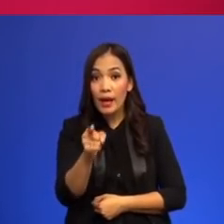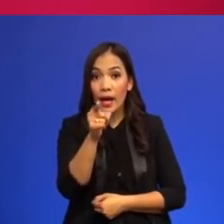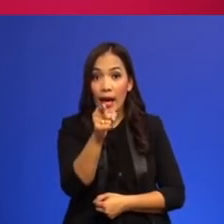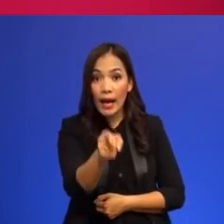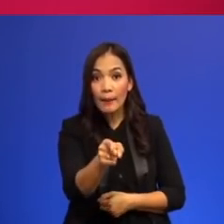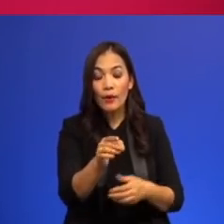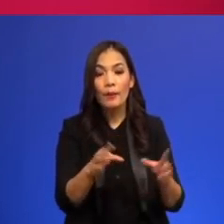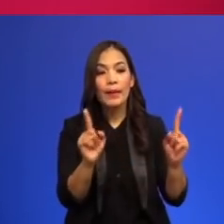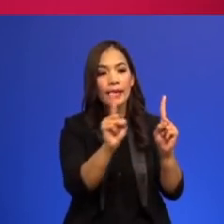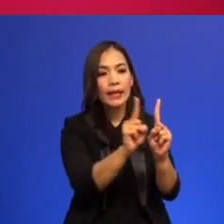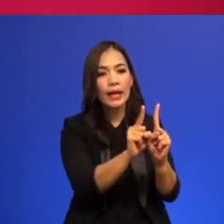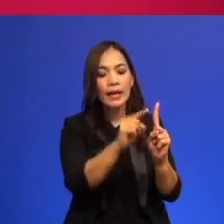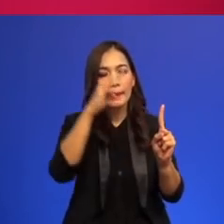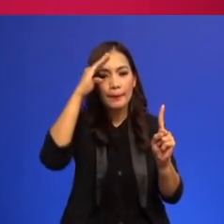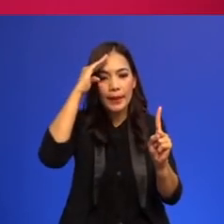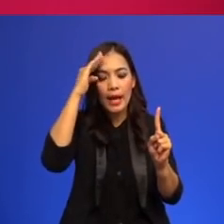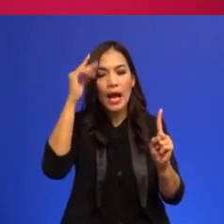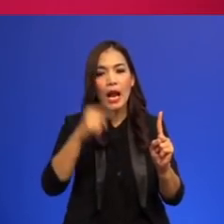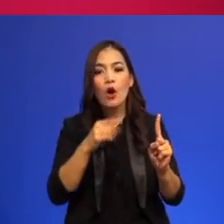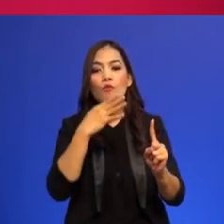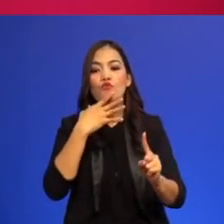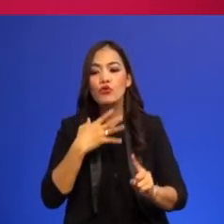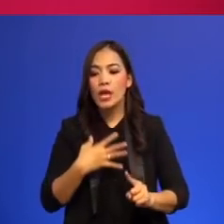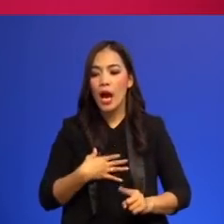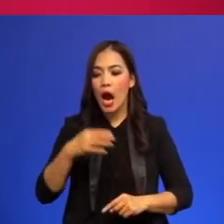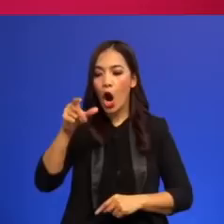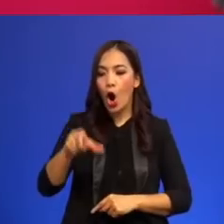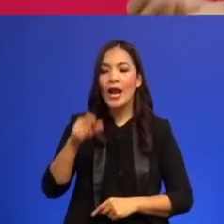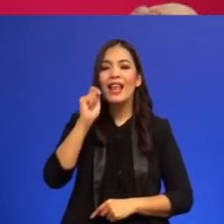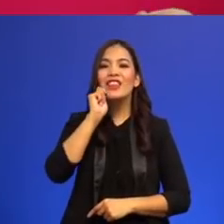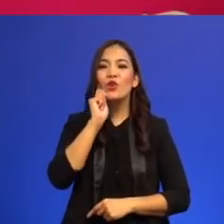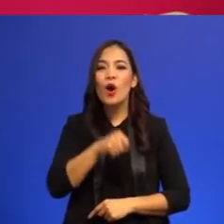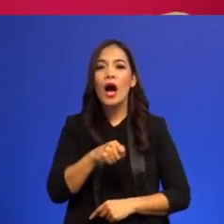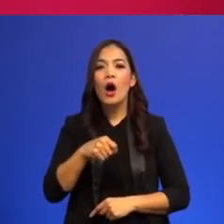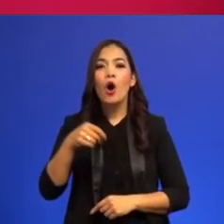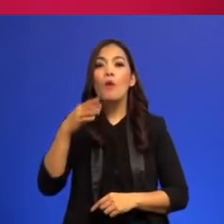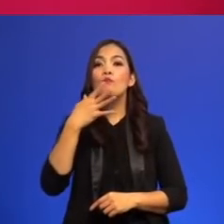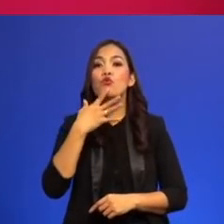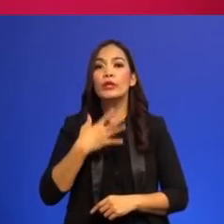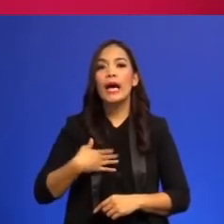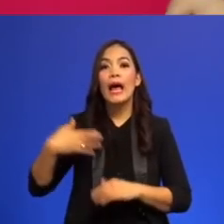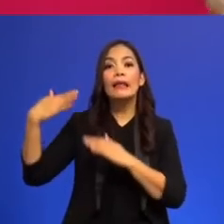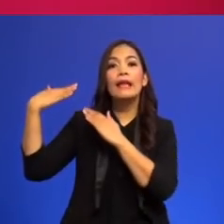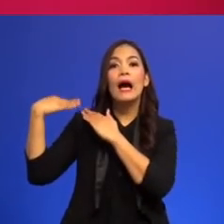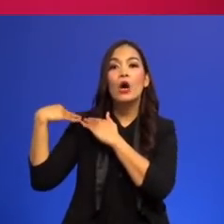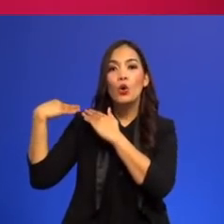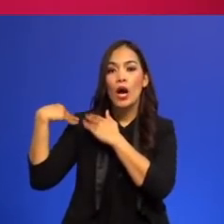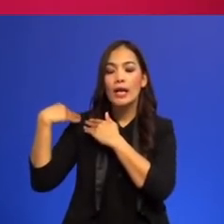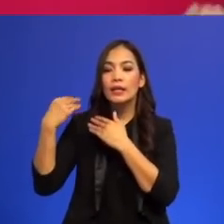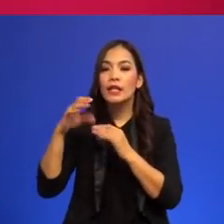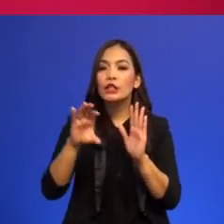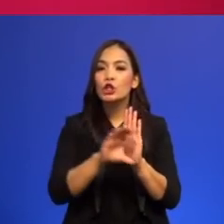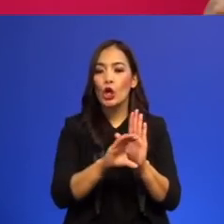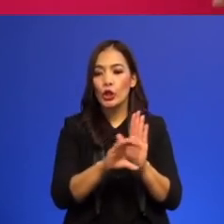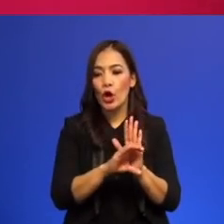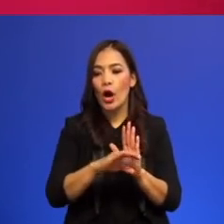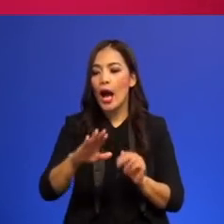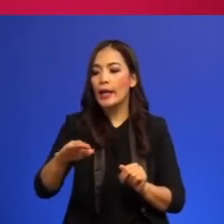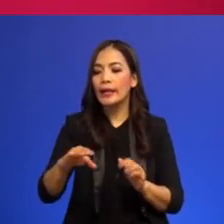menikah dengan seorang pria, lalu pria itu punya orang tua punya tanggungan. Adiknya misalnya